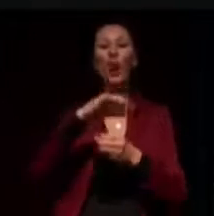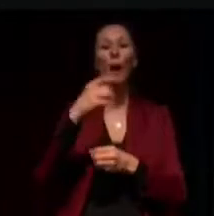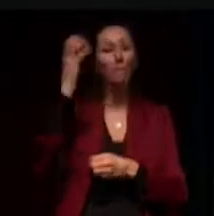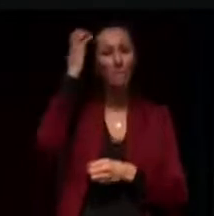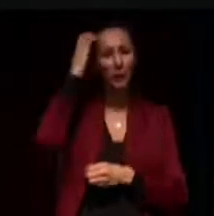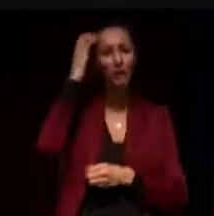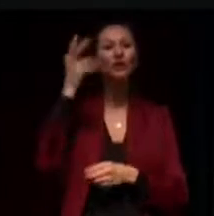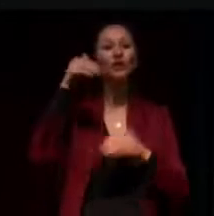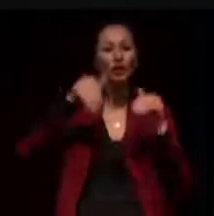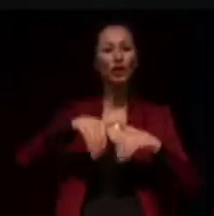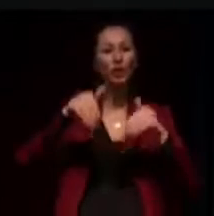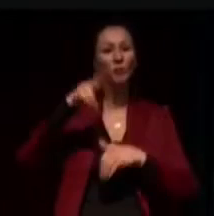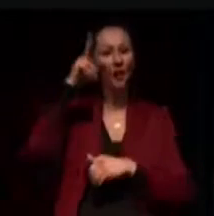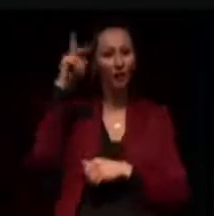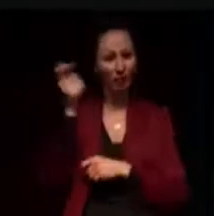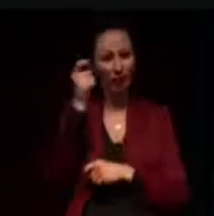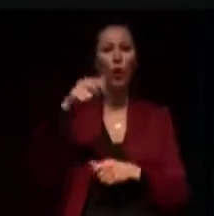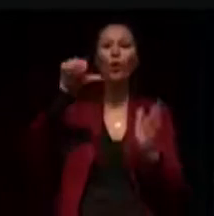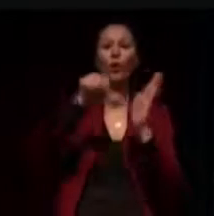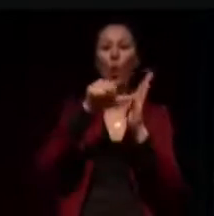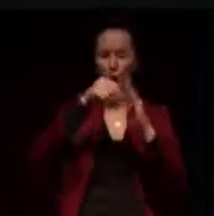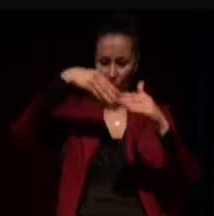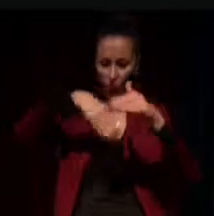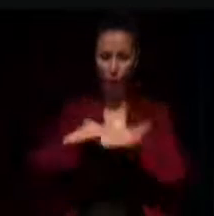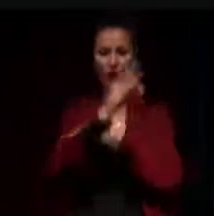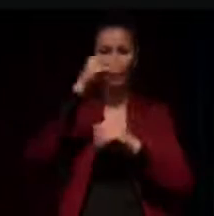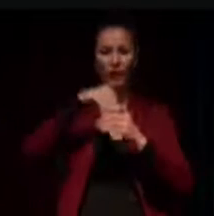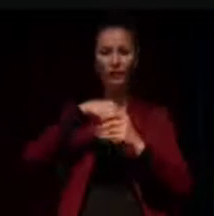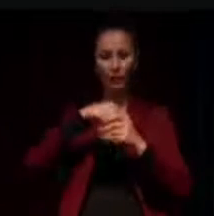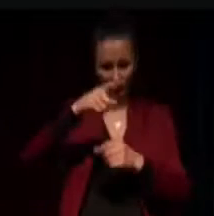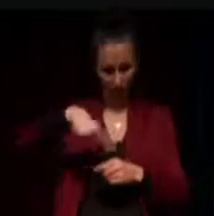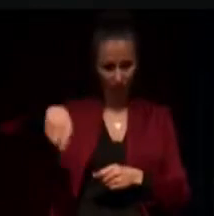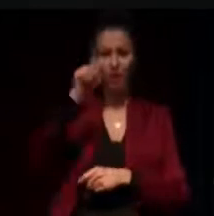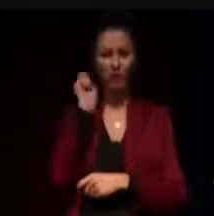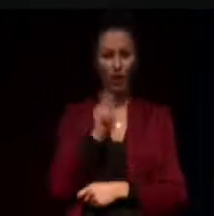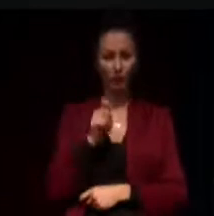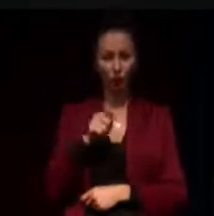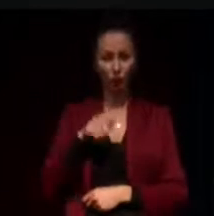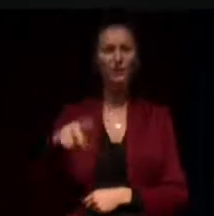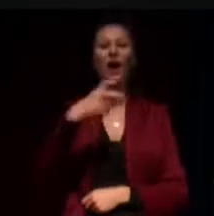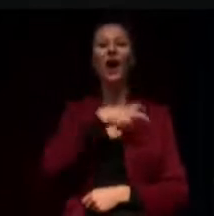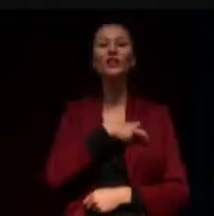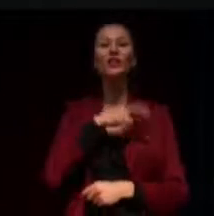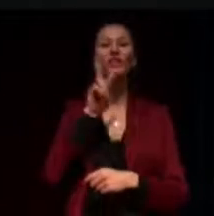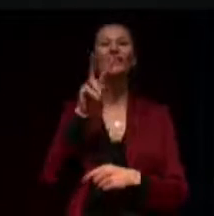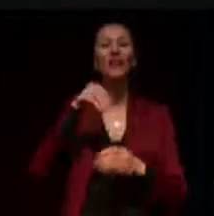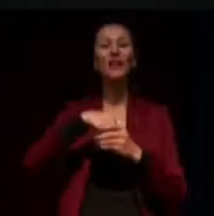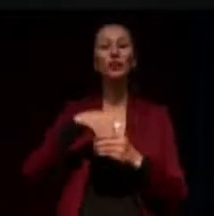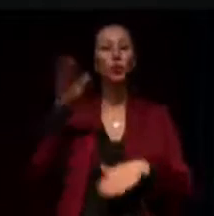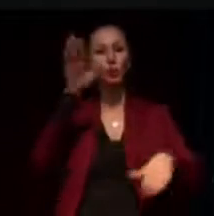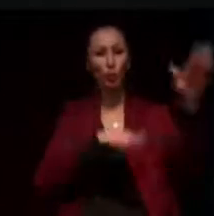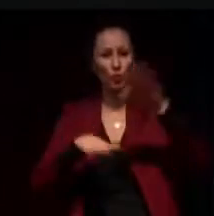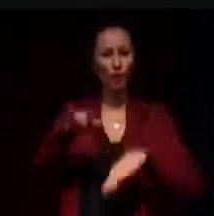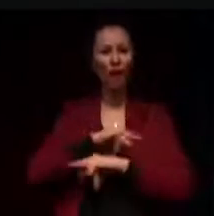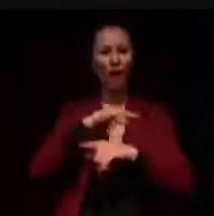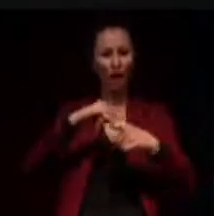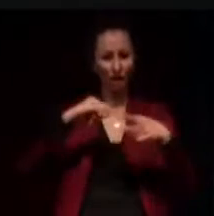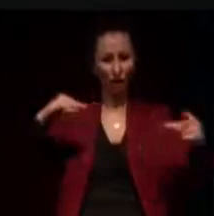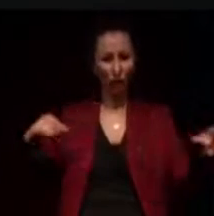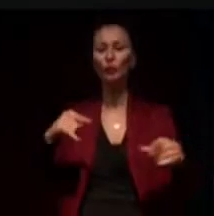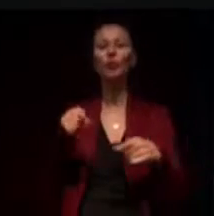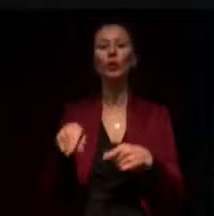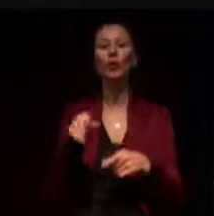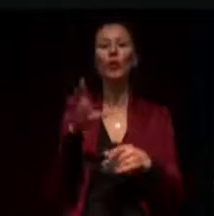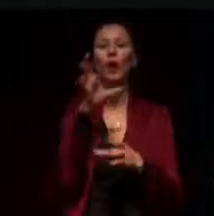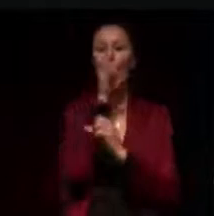Çaybaşı ve Çeşme itfaiyeleri, konak tünelleri, o konak tünellerinin üzerine de bunu yapacağız. Aşık Veysel Olimpik Yüzme Havuzu,